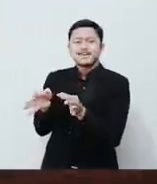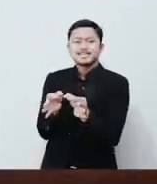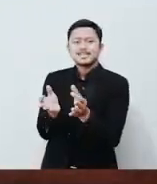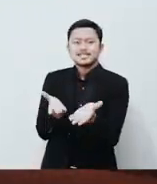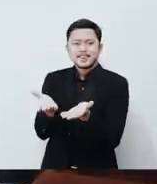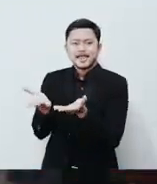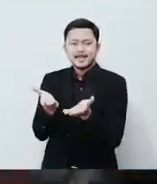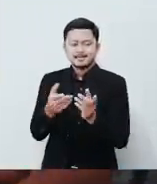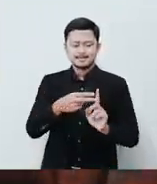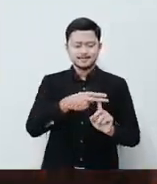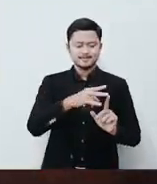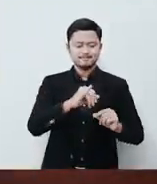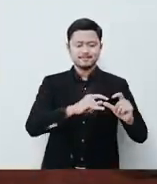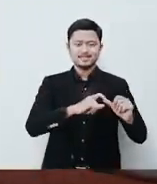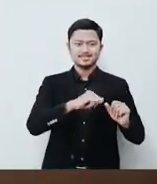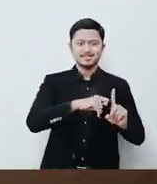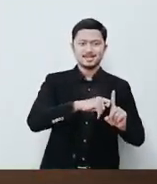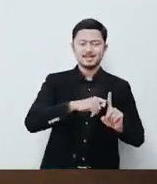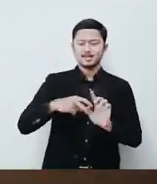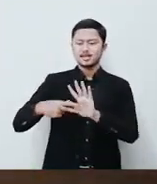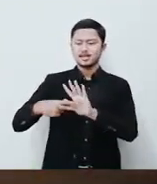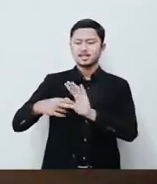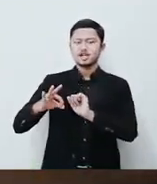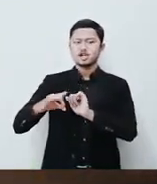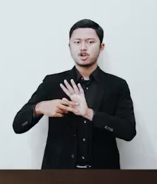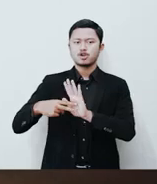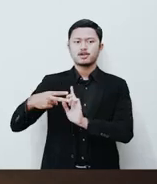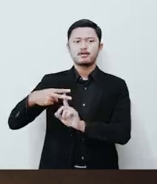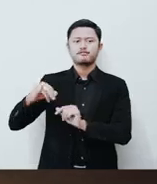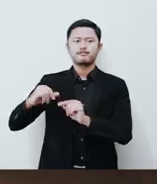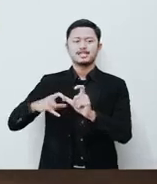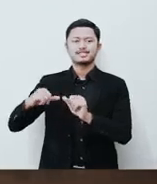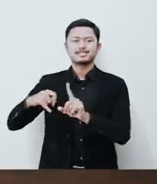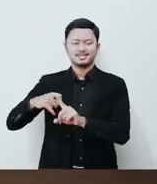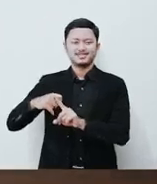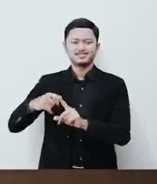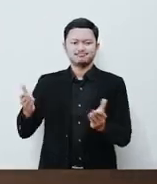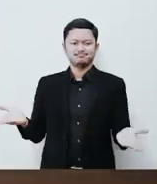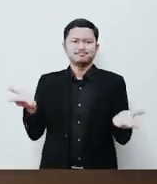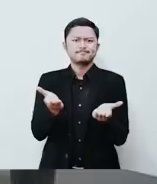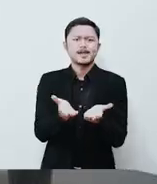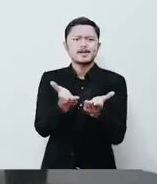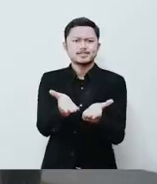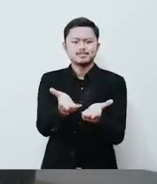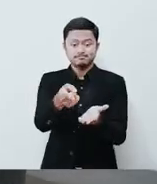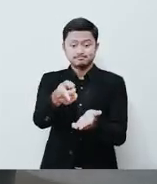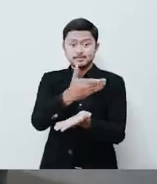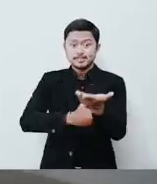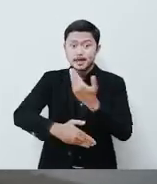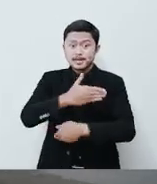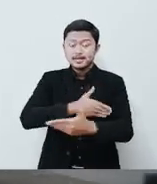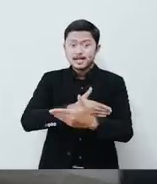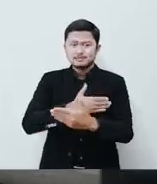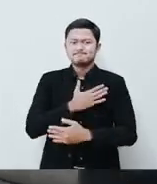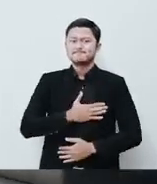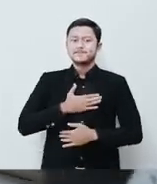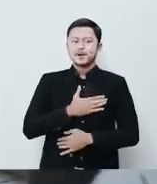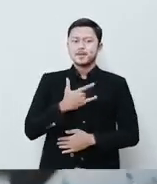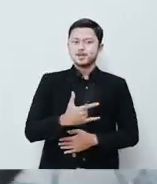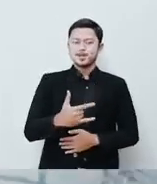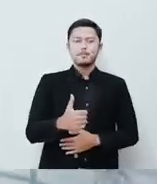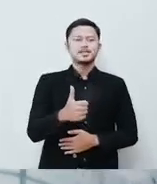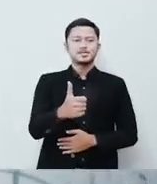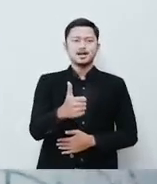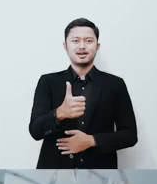dengan fasilitas pelayanan baik fisik dan fasilitas non-fisik yang dapat memberikan kenyamanan bagi penyandang disabilitas maupun